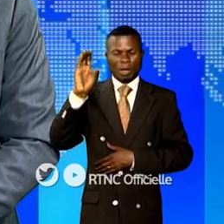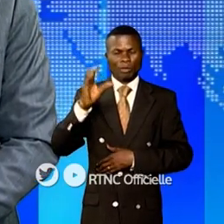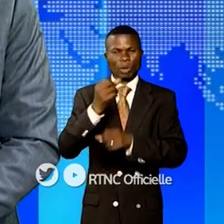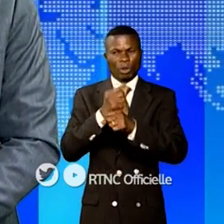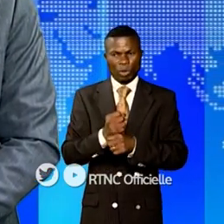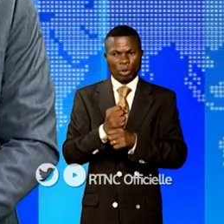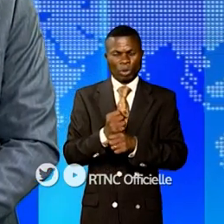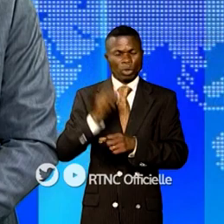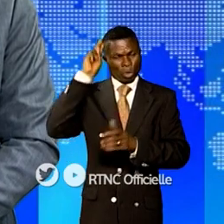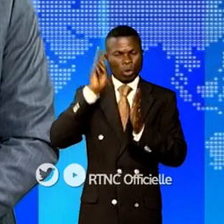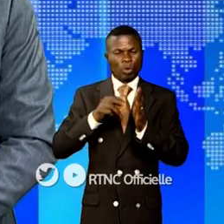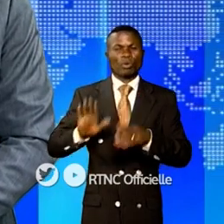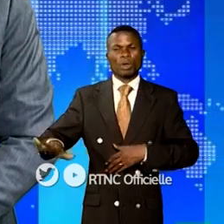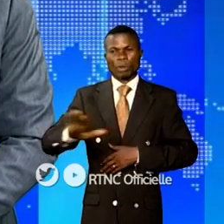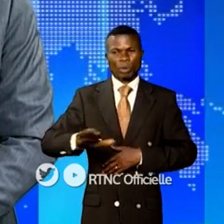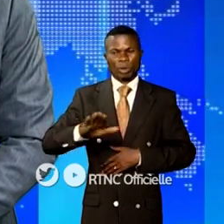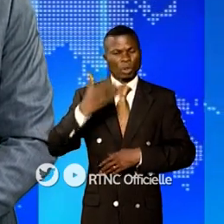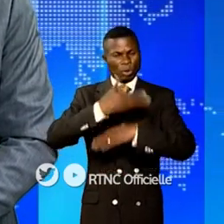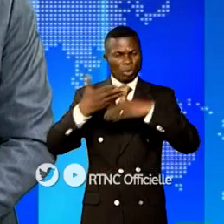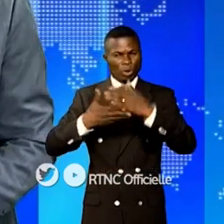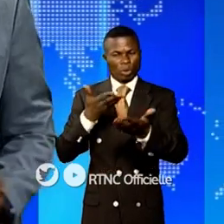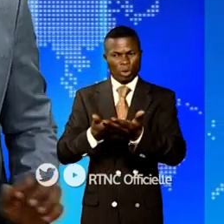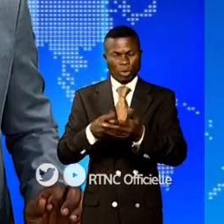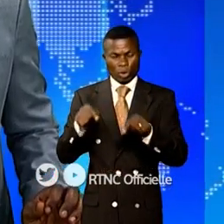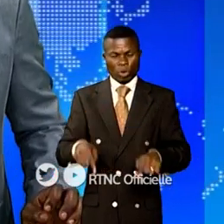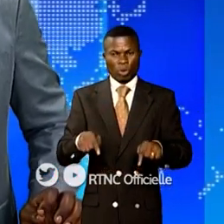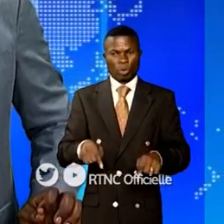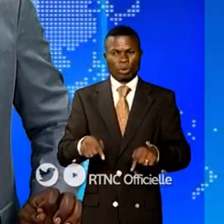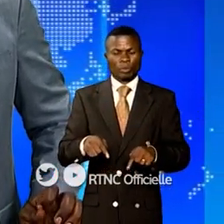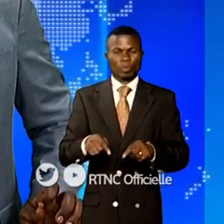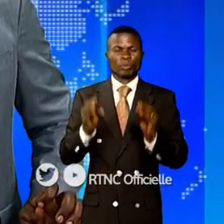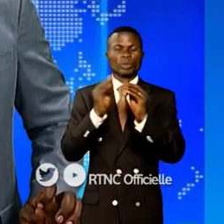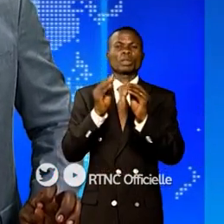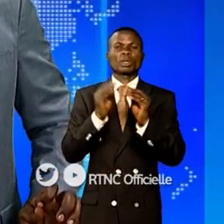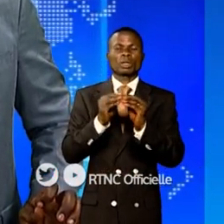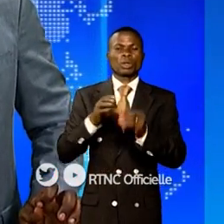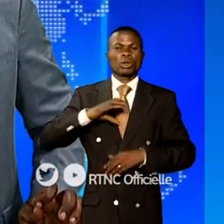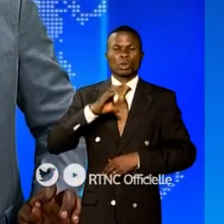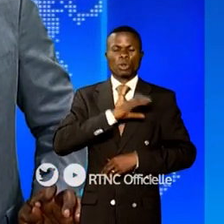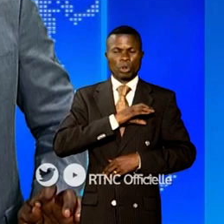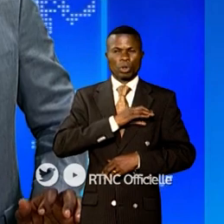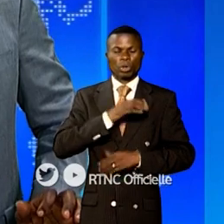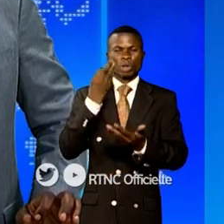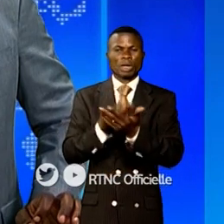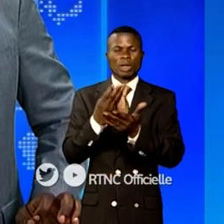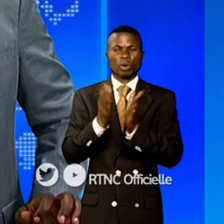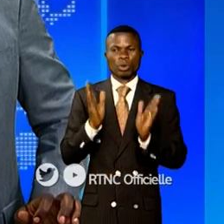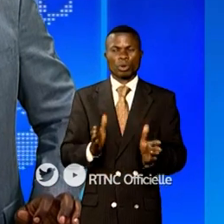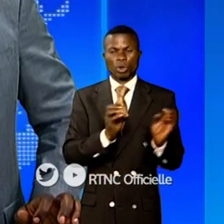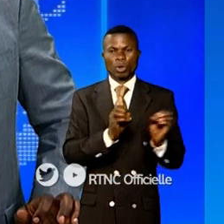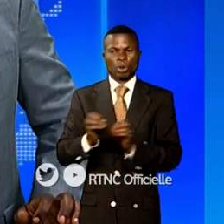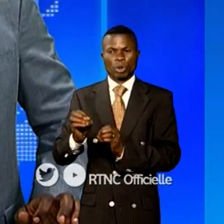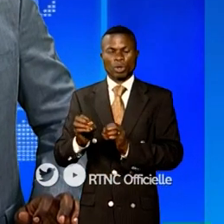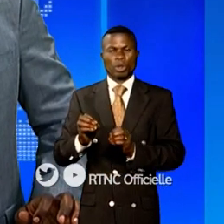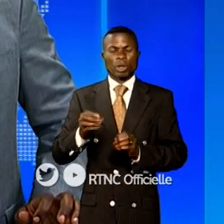assurances du gouvernement de la République pour sa réhabilitation. C'était aujourd'hui au cours de la réunion du comité de conjoncture économique présidé par